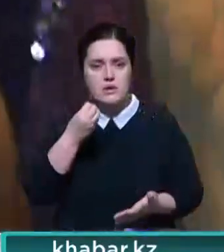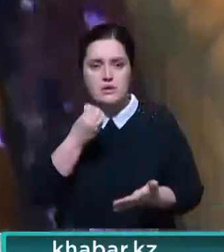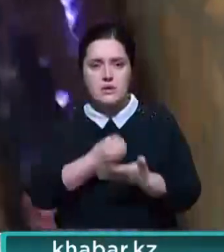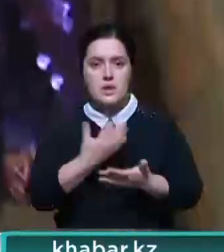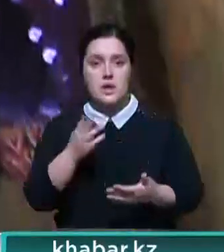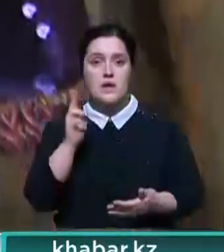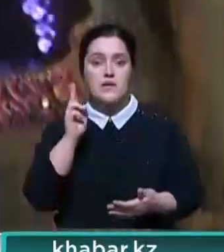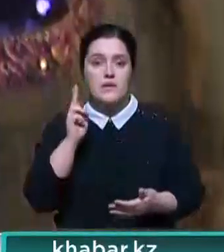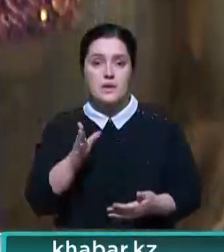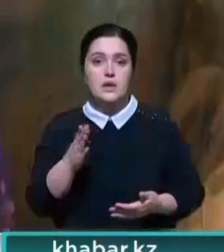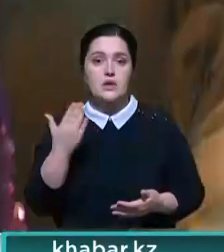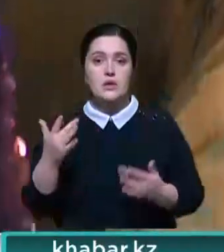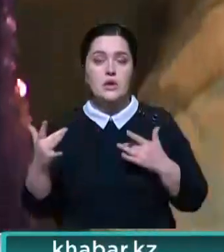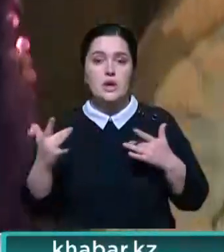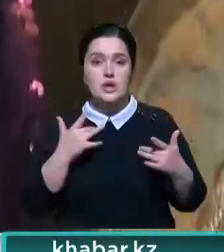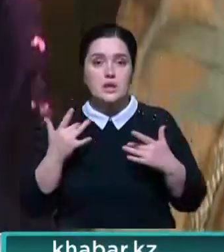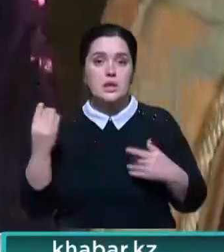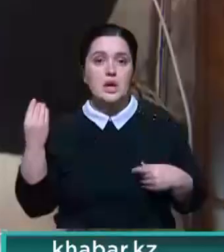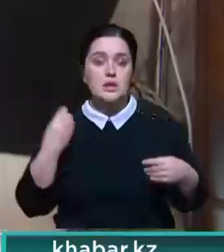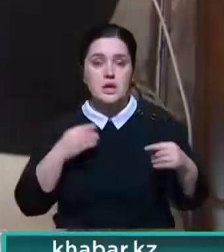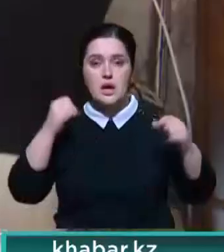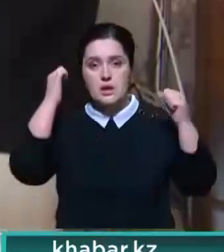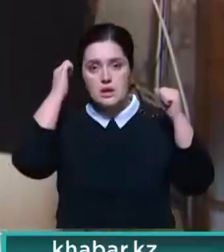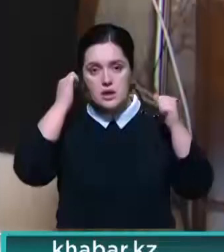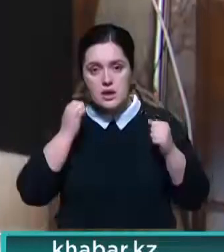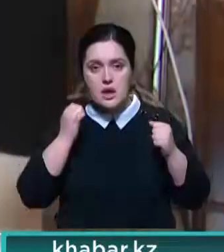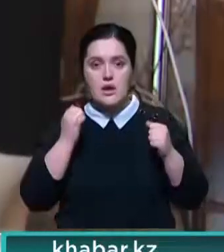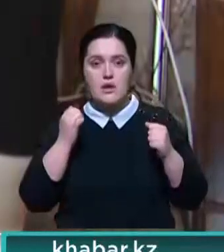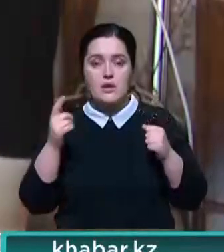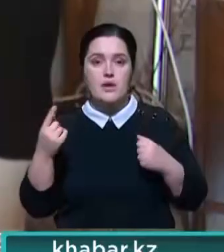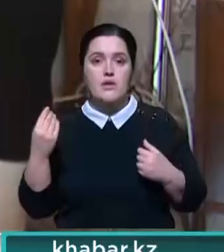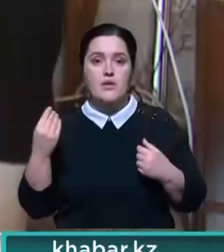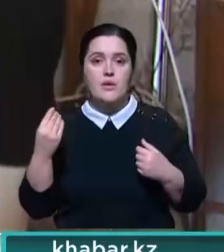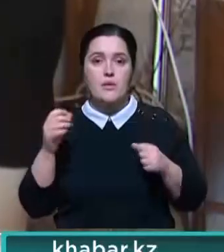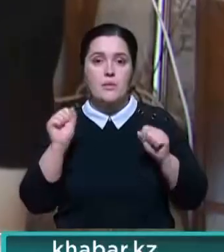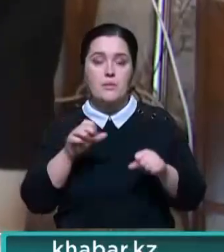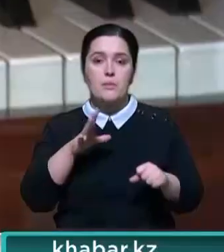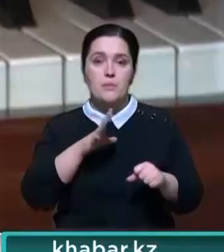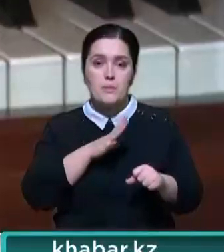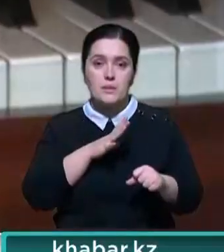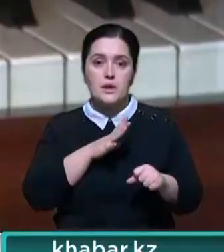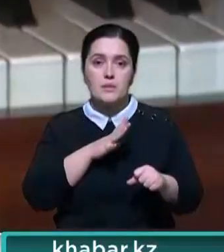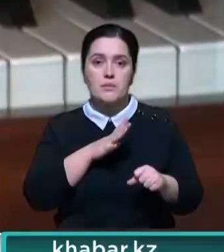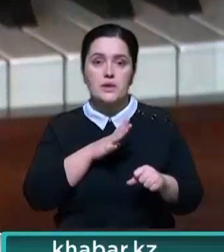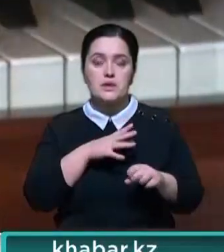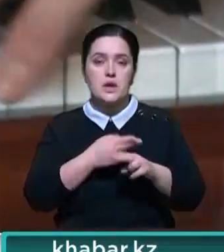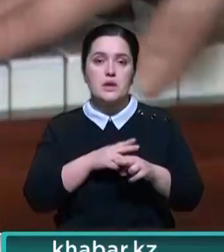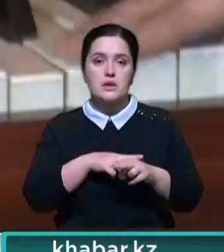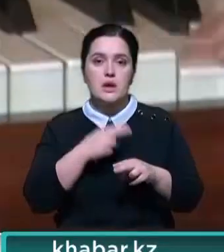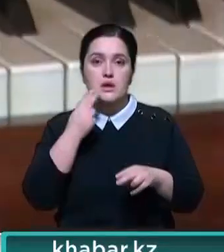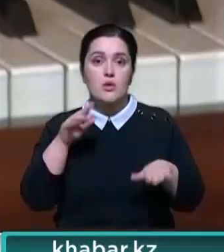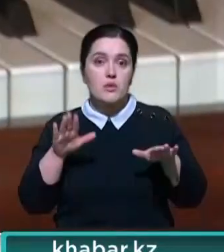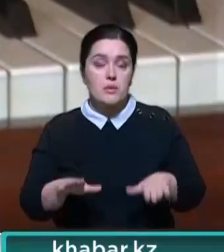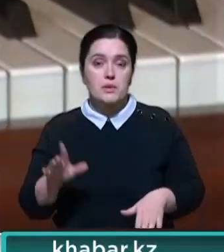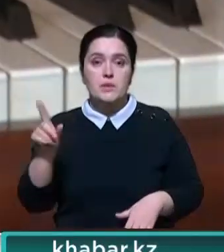особенно дорогие. В квартире находятся несколько ее концертных нарядов и головных уборов. Все эти вещи и предметы могли бы